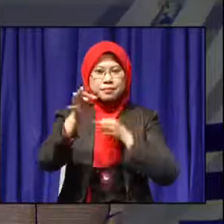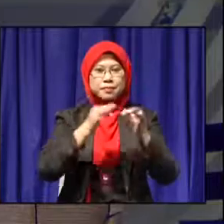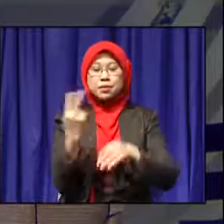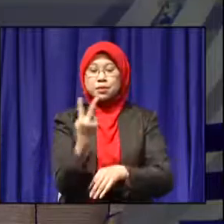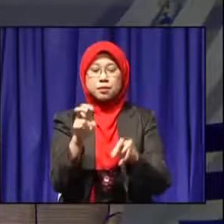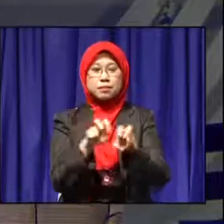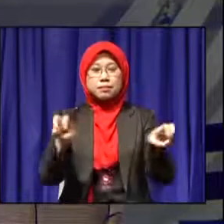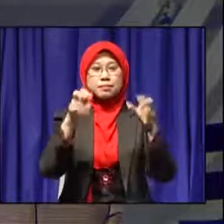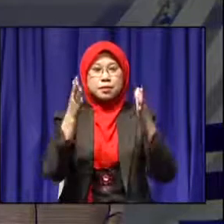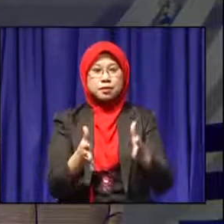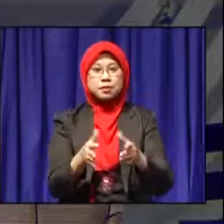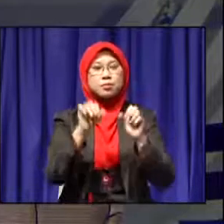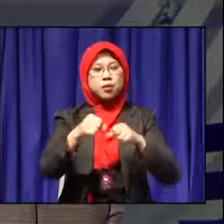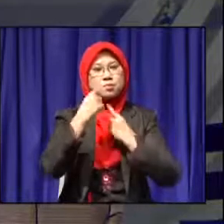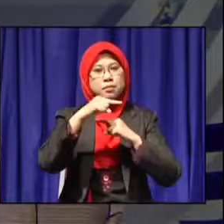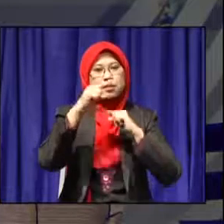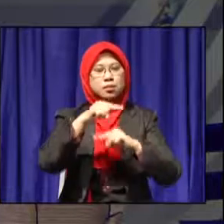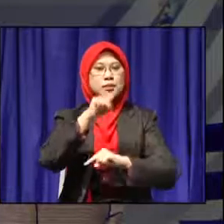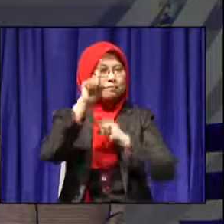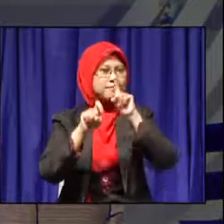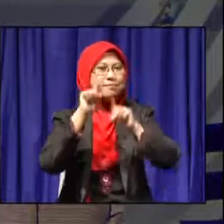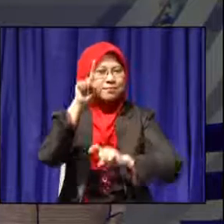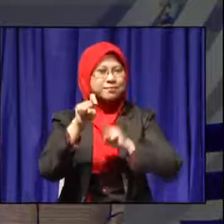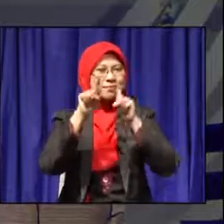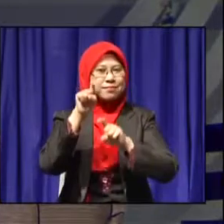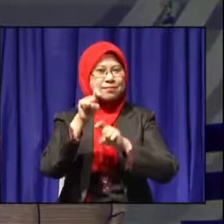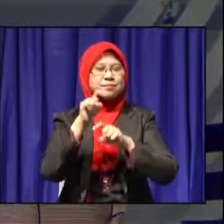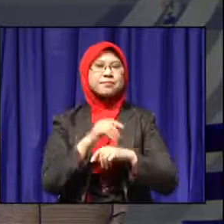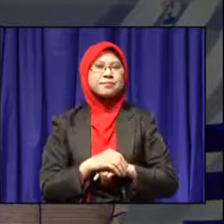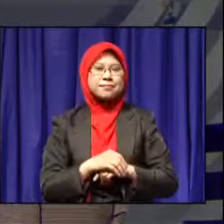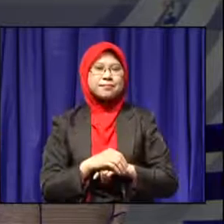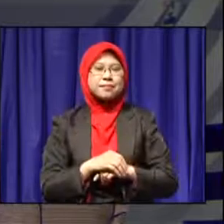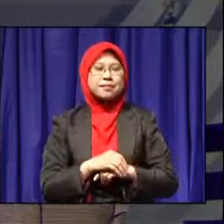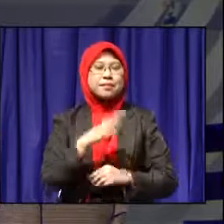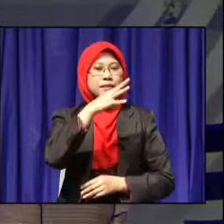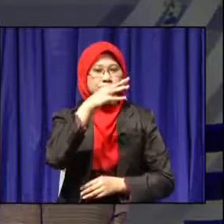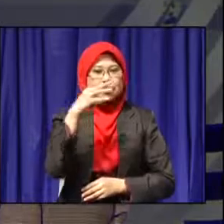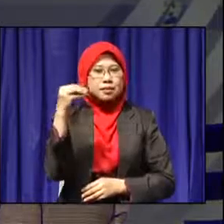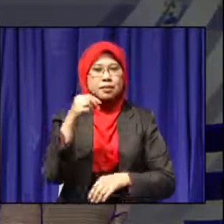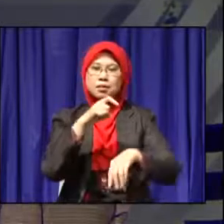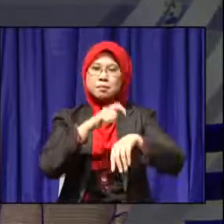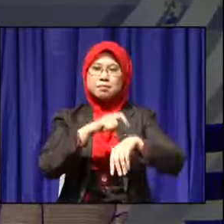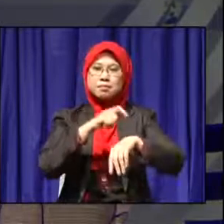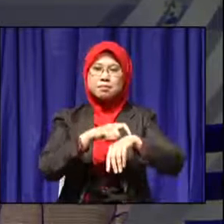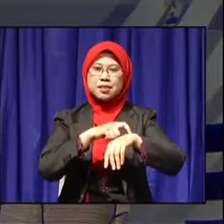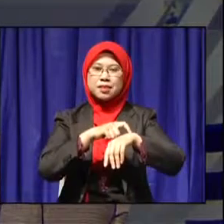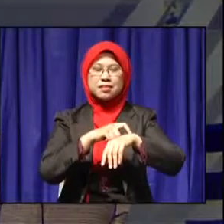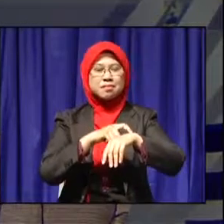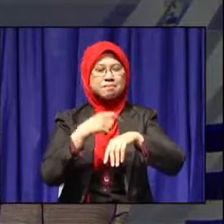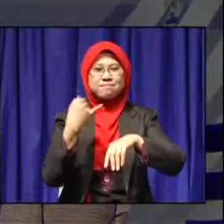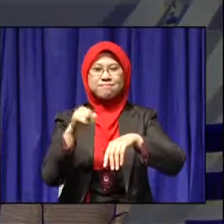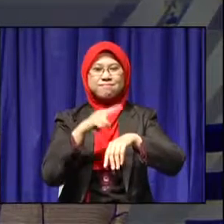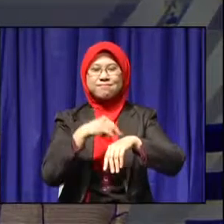dari kedua-dua pendek itu tadi menjawab persoalan dan tante tanya selama ini dan masa mencemburui kita